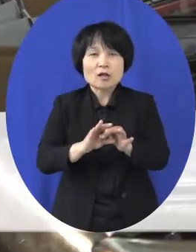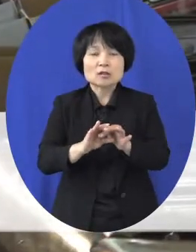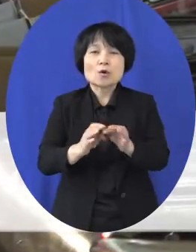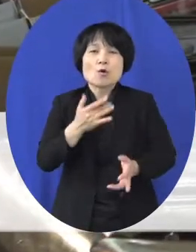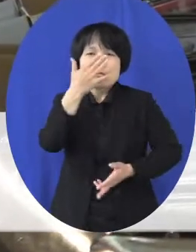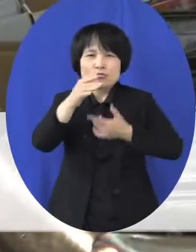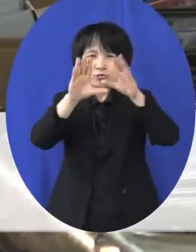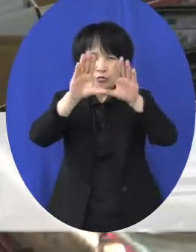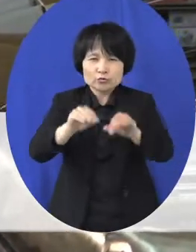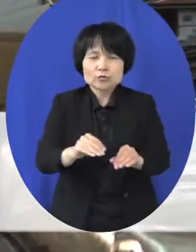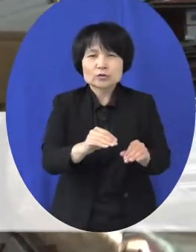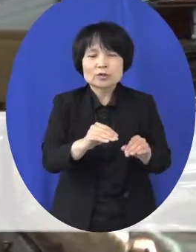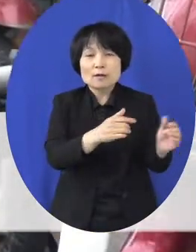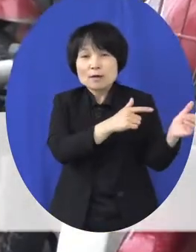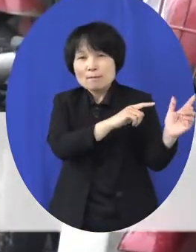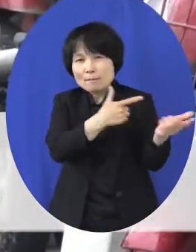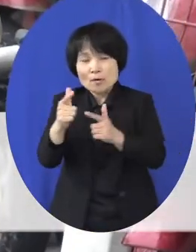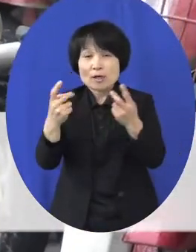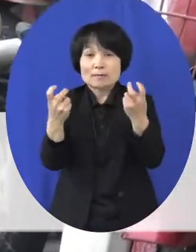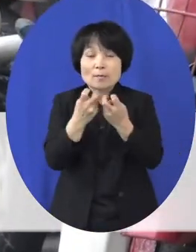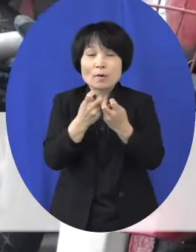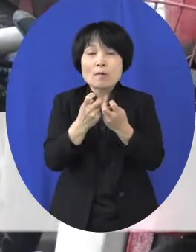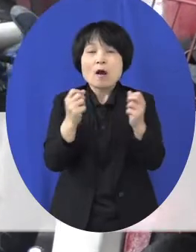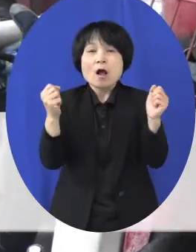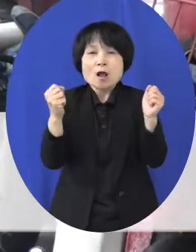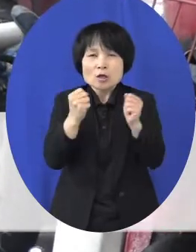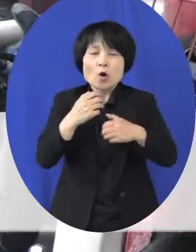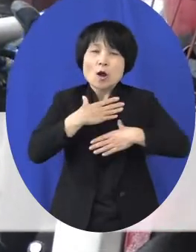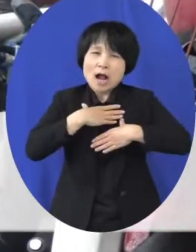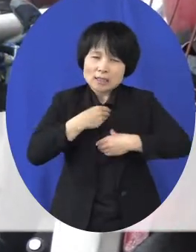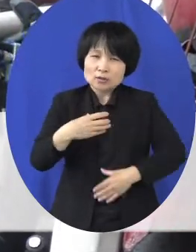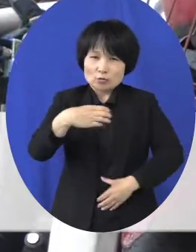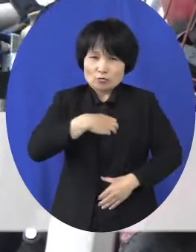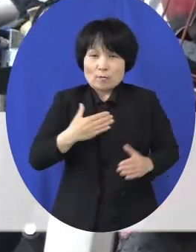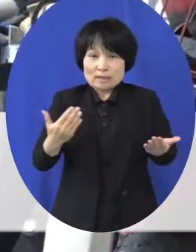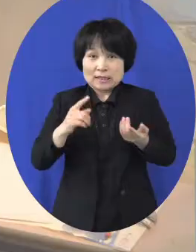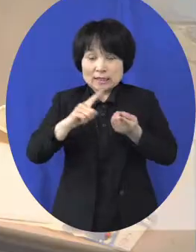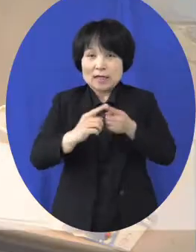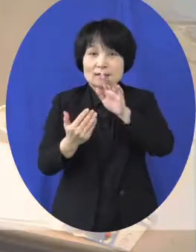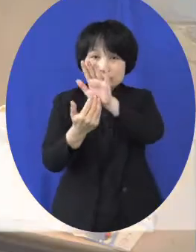만에 하나 발생할지 모를 겨울철 안전사고 예방에 힘을 쏟았습니다.